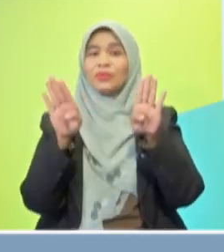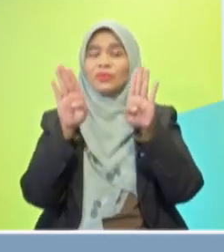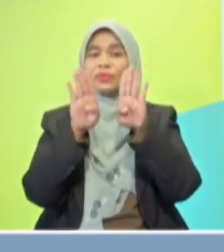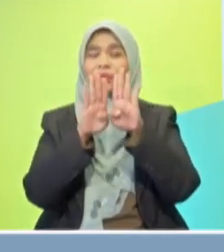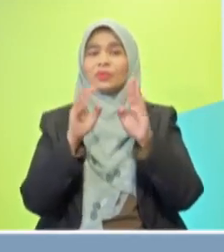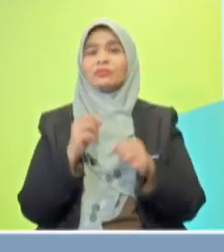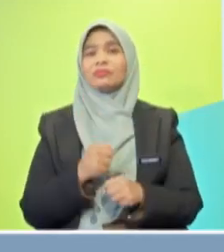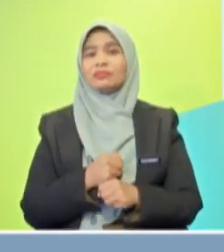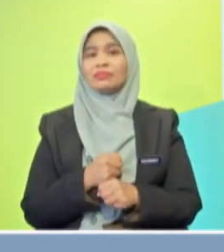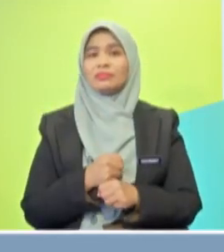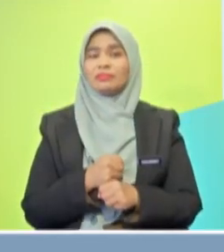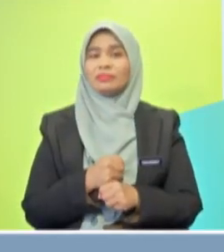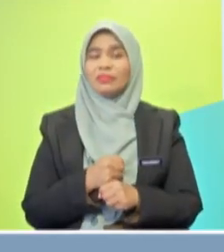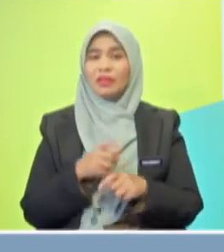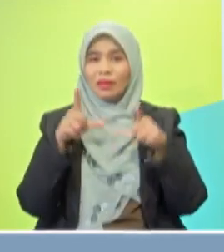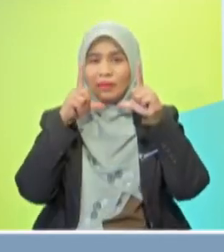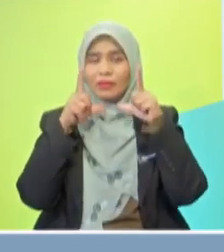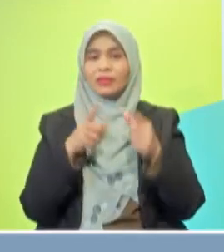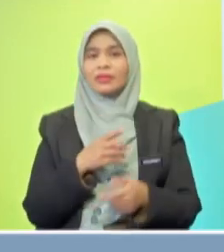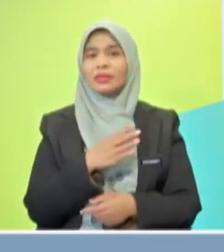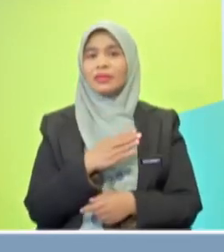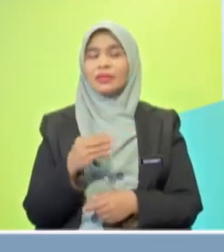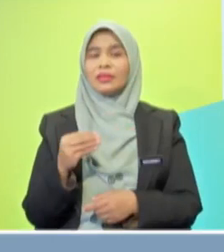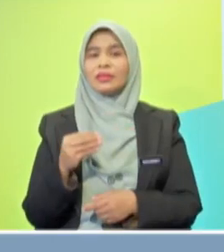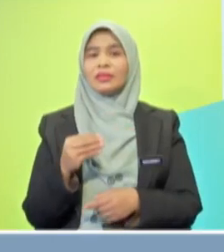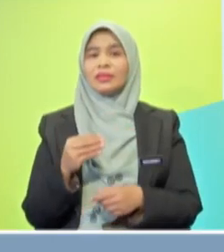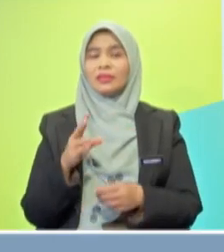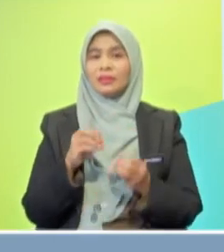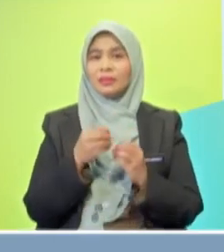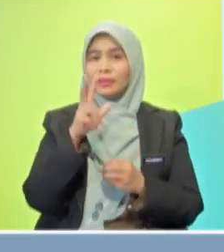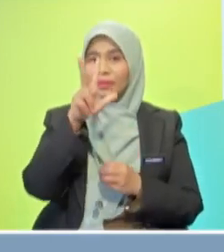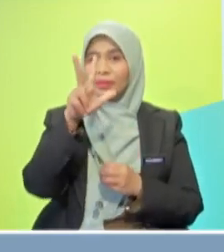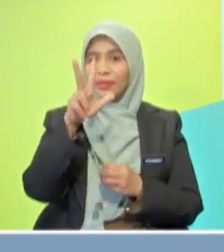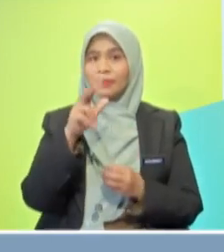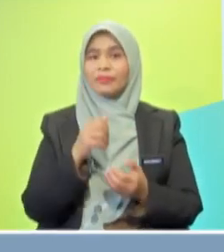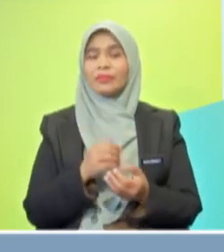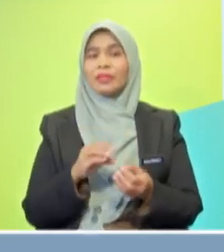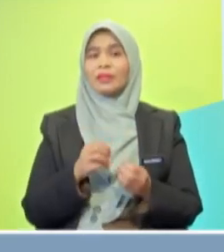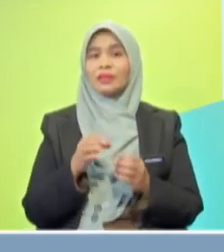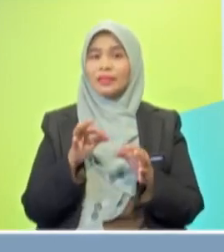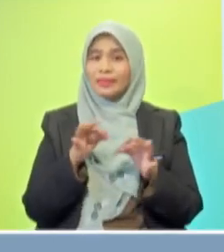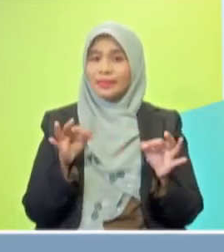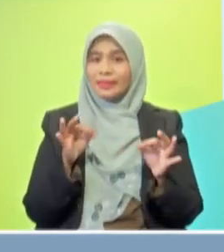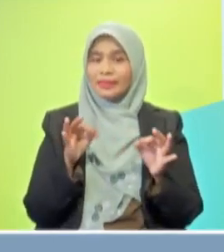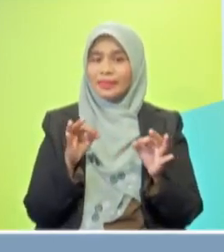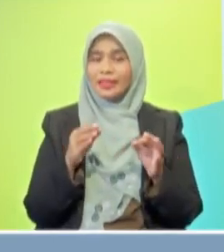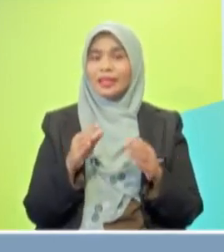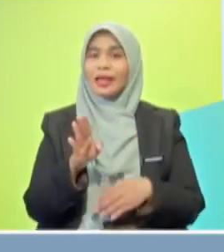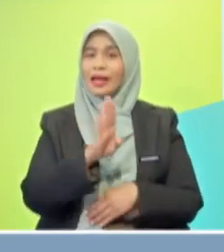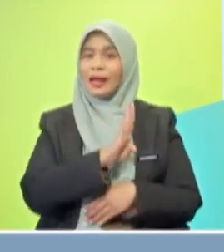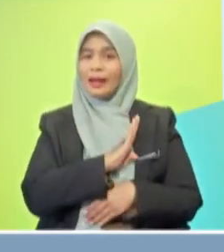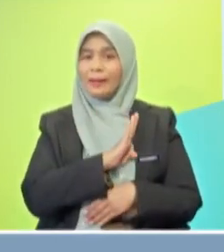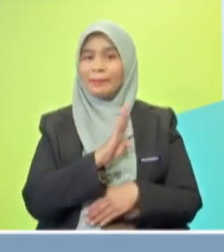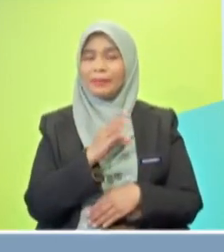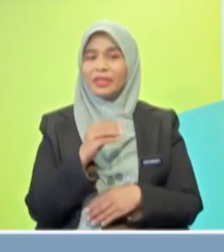nakli serta terjemahannya. Dan yang ketiga, menjelaskan adab-adab dan ciri-ciri